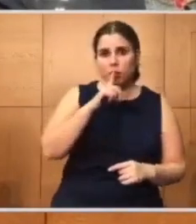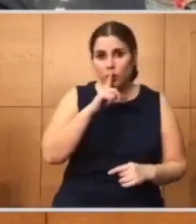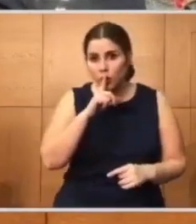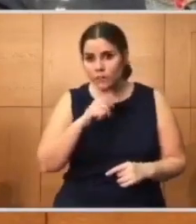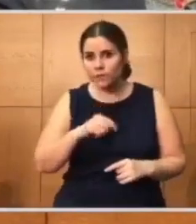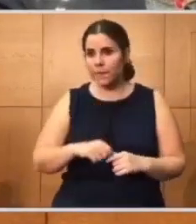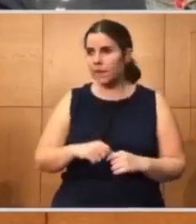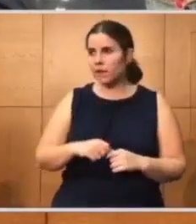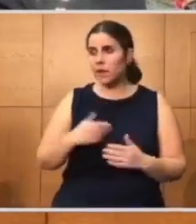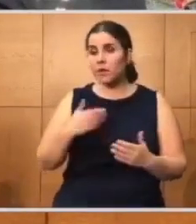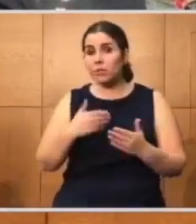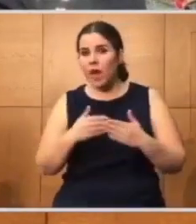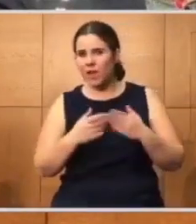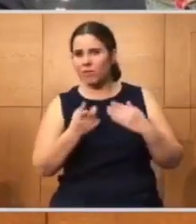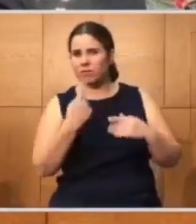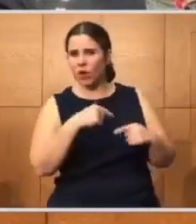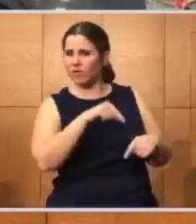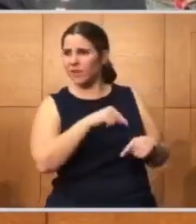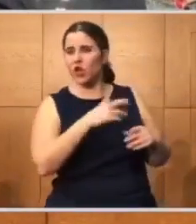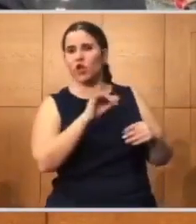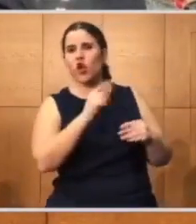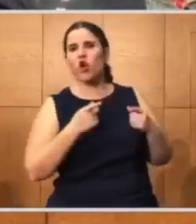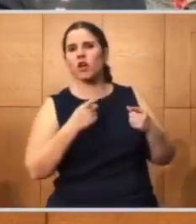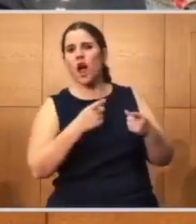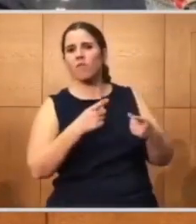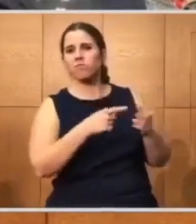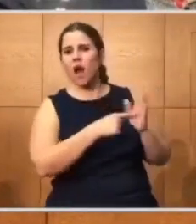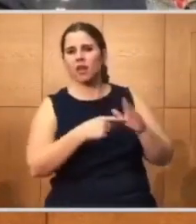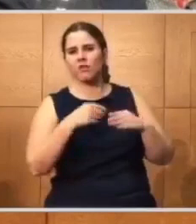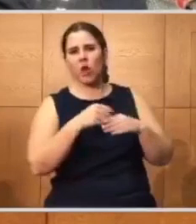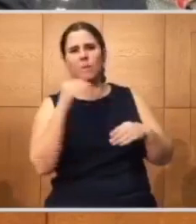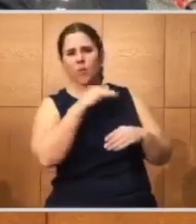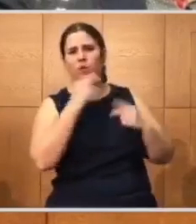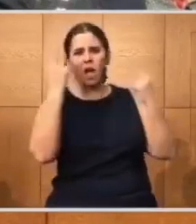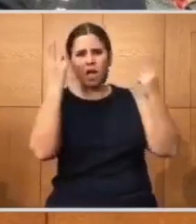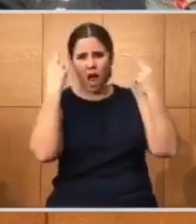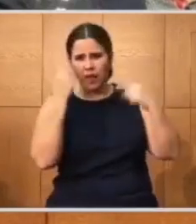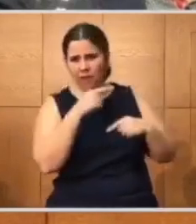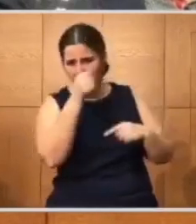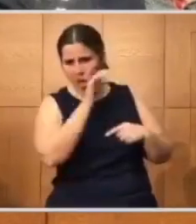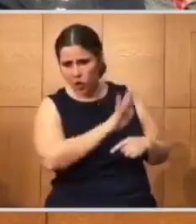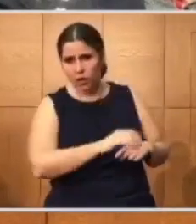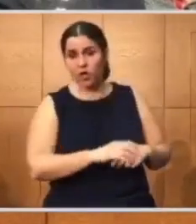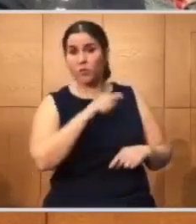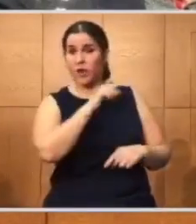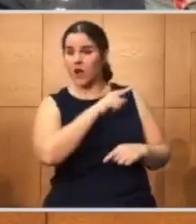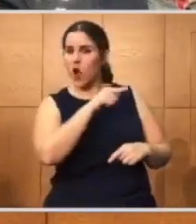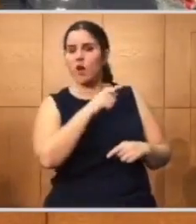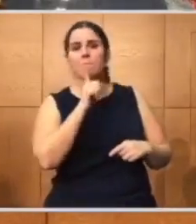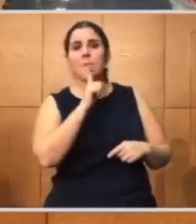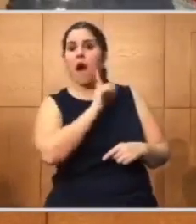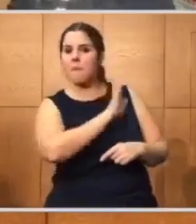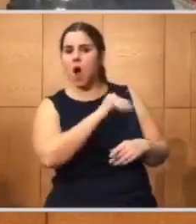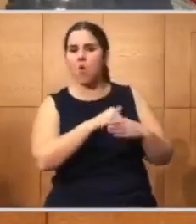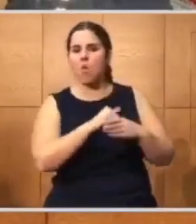kontrolovatelný. Šéfem mý kampaně je pan Králík, který má maminku paní Králíkovou a maminka paní Králíková, profesorka, je největší bojovník